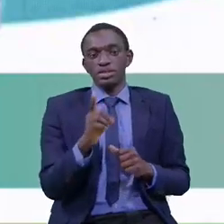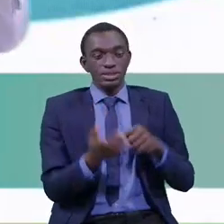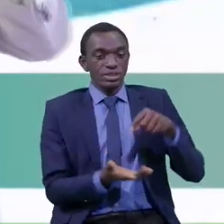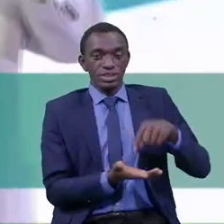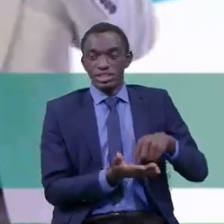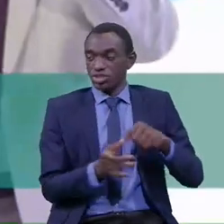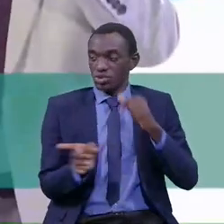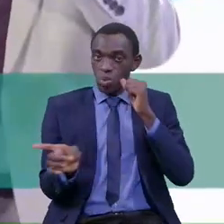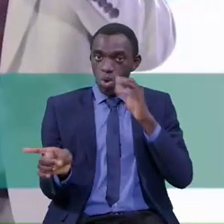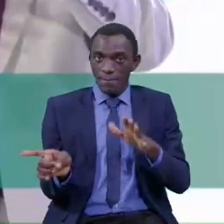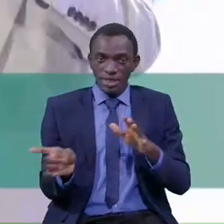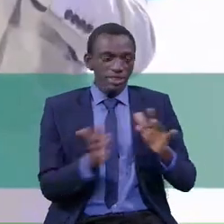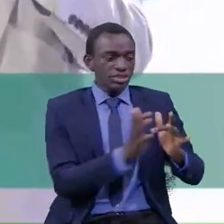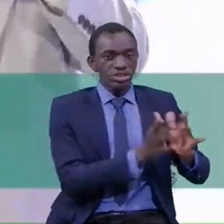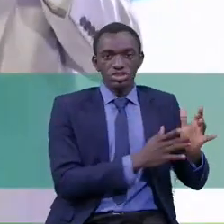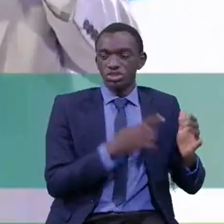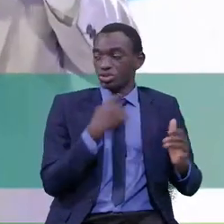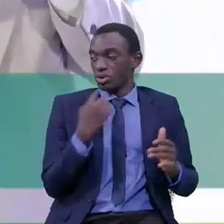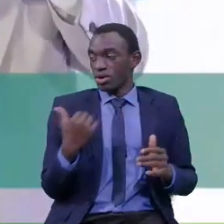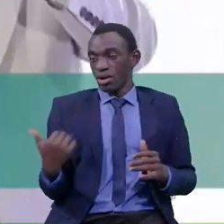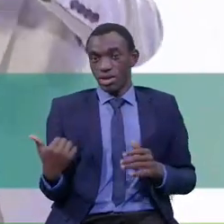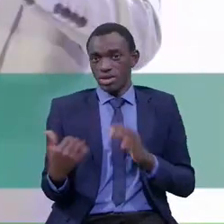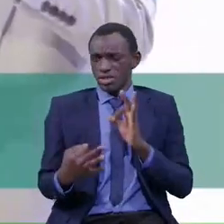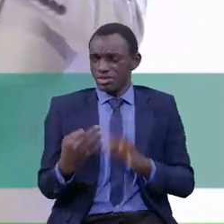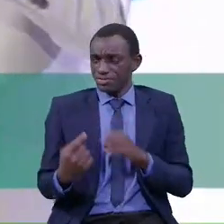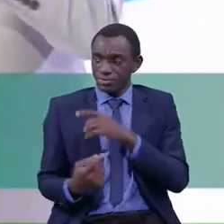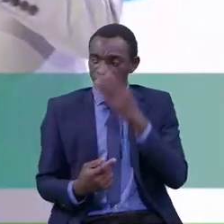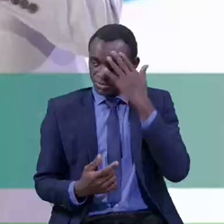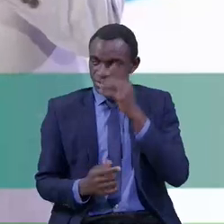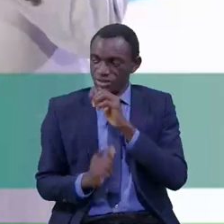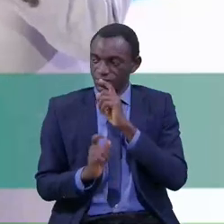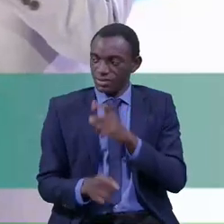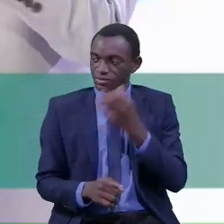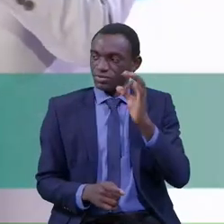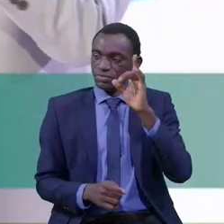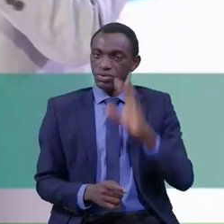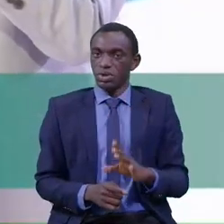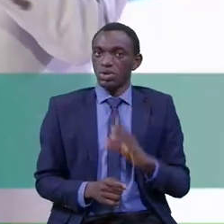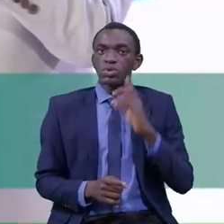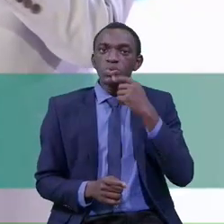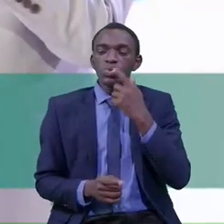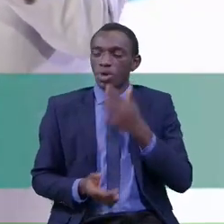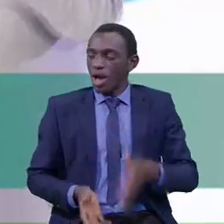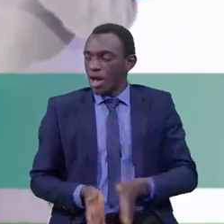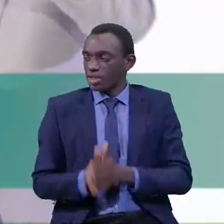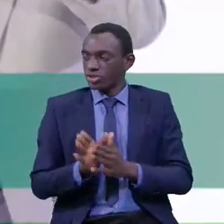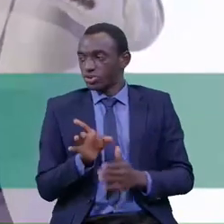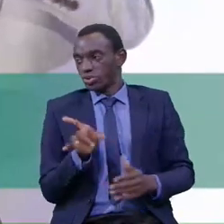Jésus dit, si tu connaissais le don de Dieu, si tu connaissais le sauveur qui te